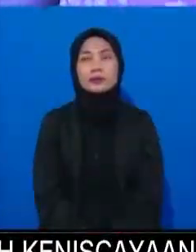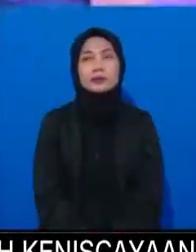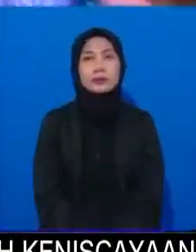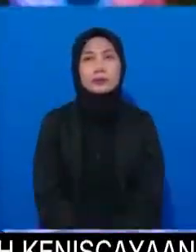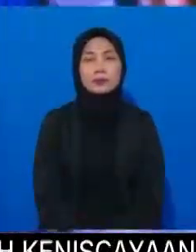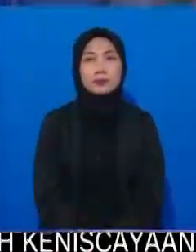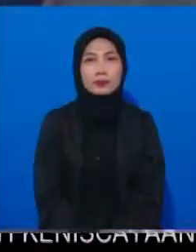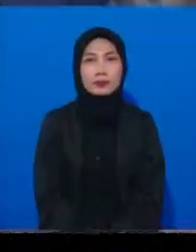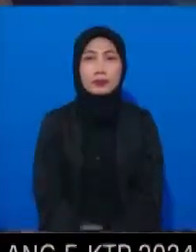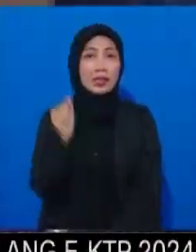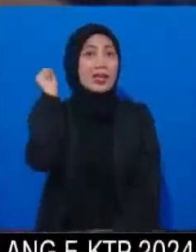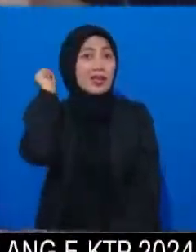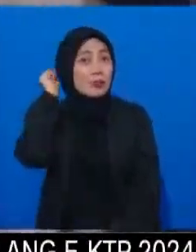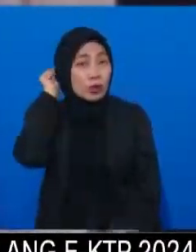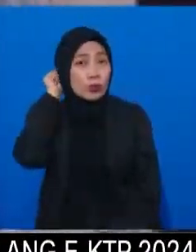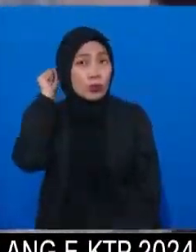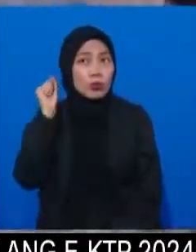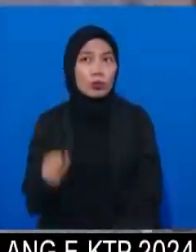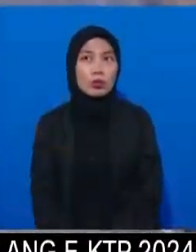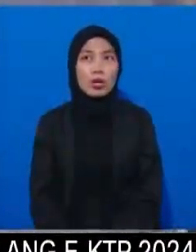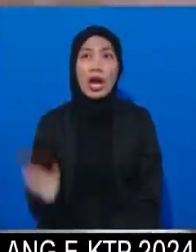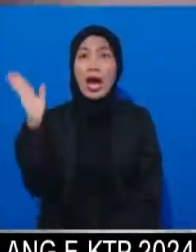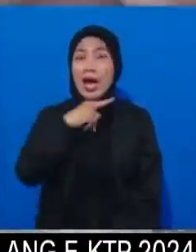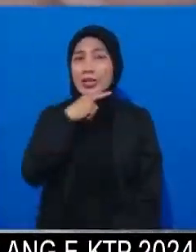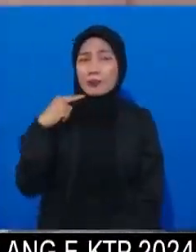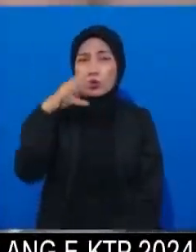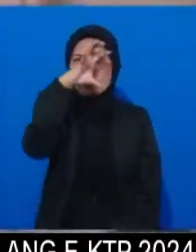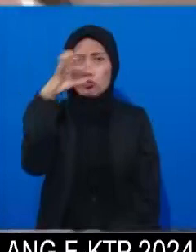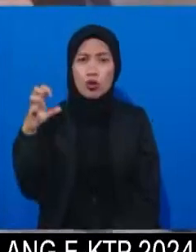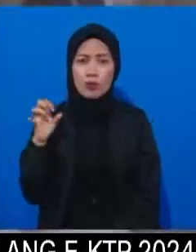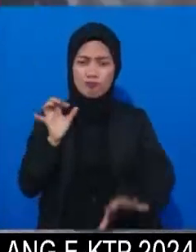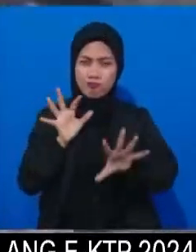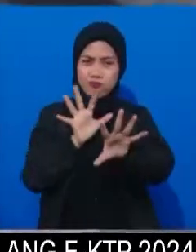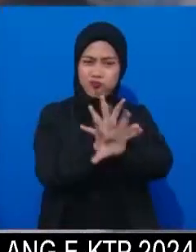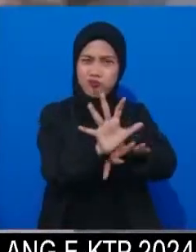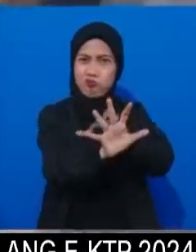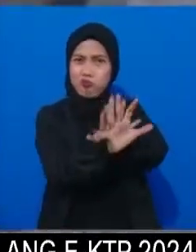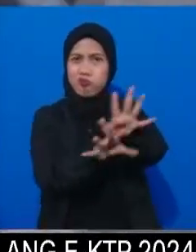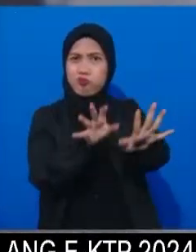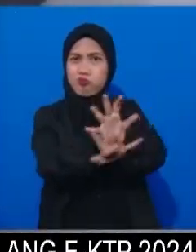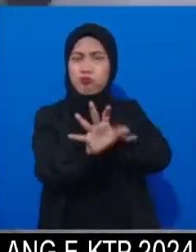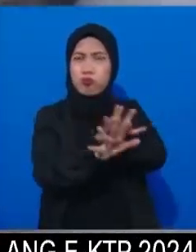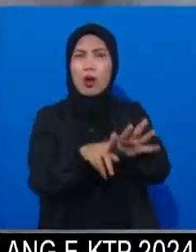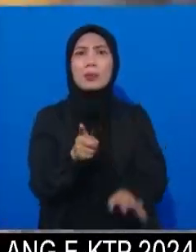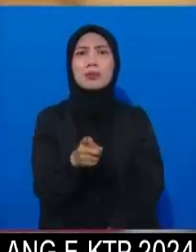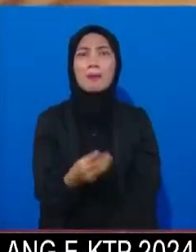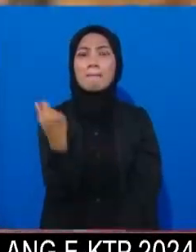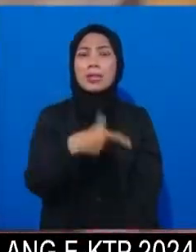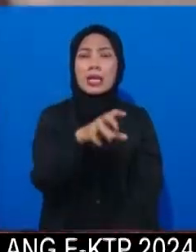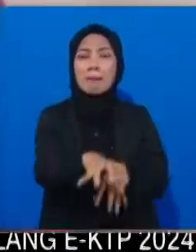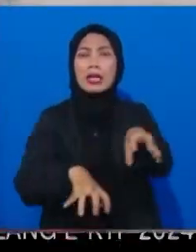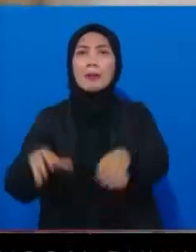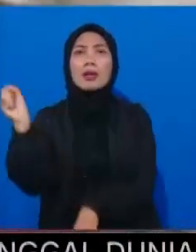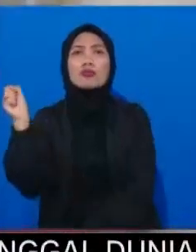Puluhan warga yang didominasi ibu-ibu minggu sore berdesakan dalam operasi pasar yang digelar Pemprov Jawa Timur. Warga yang tidak sabar